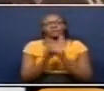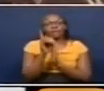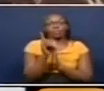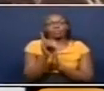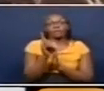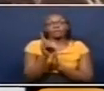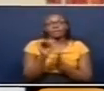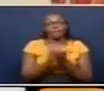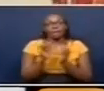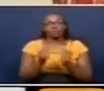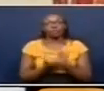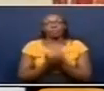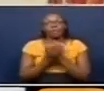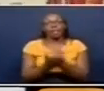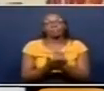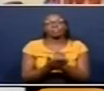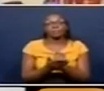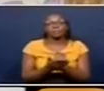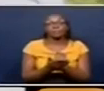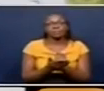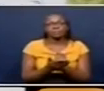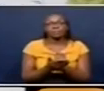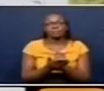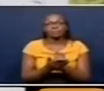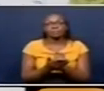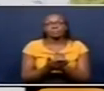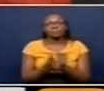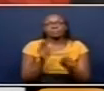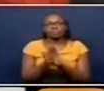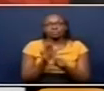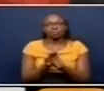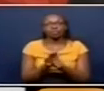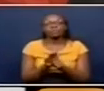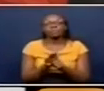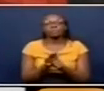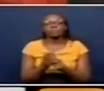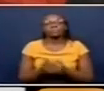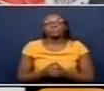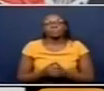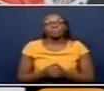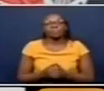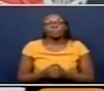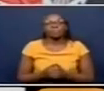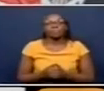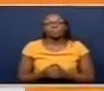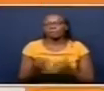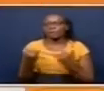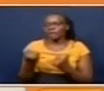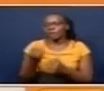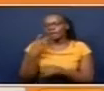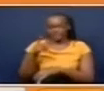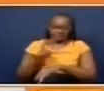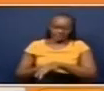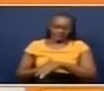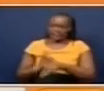ile nitasaidia rural areas sana sana. Hata hapa, pole nimekukatiza kidogo, maana yake muda unatupa kisogo.